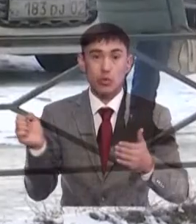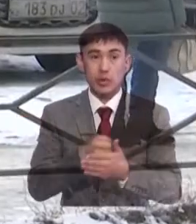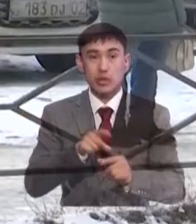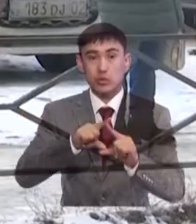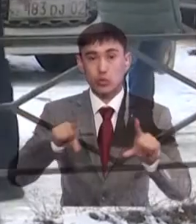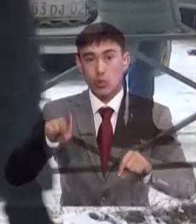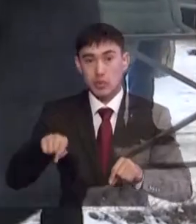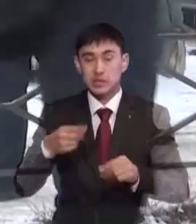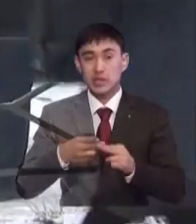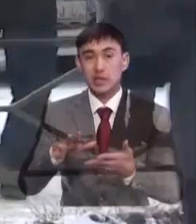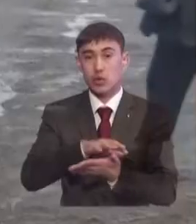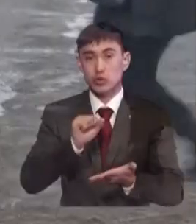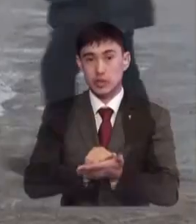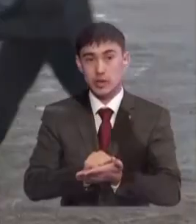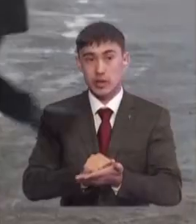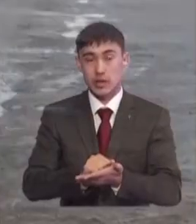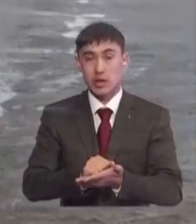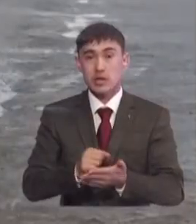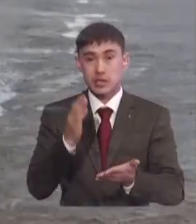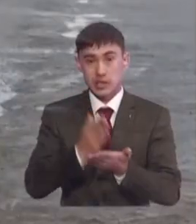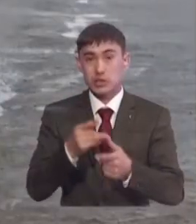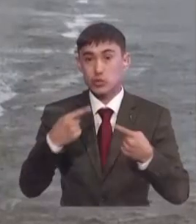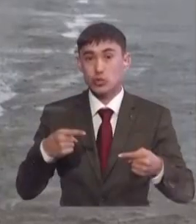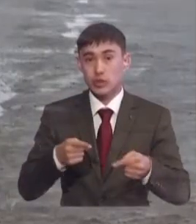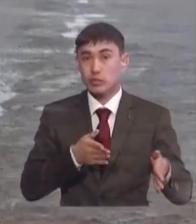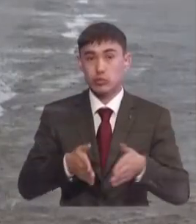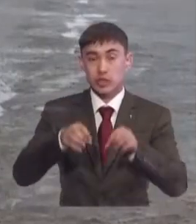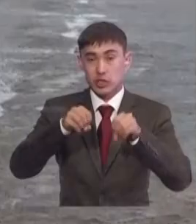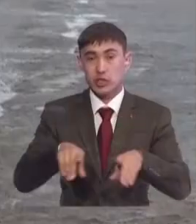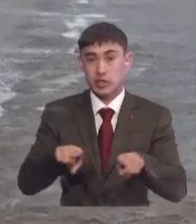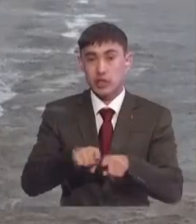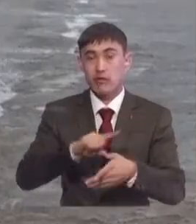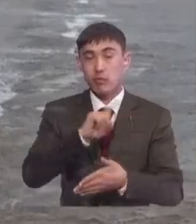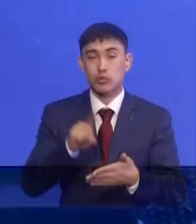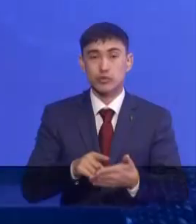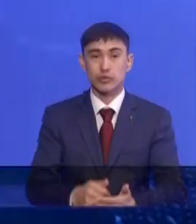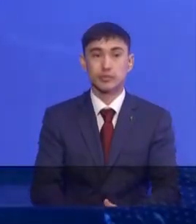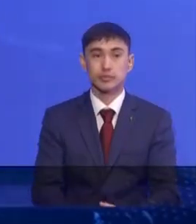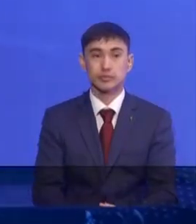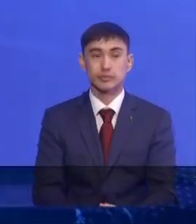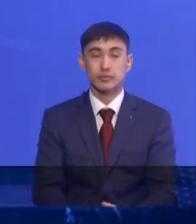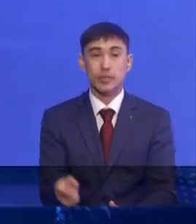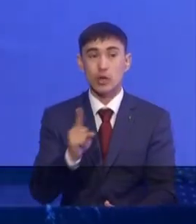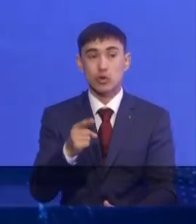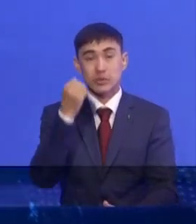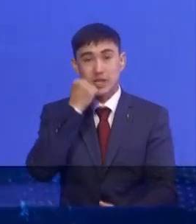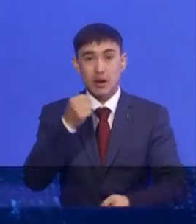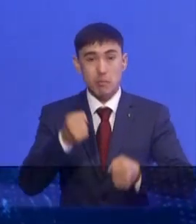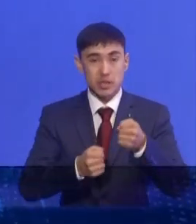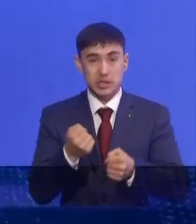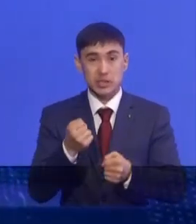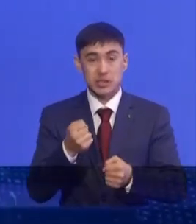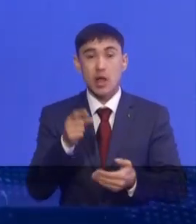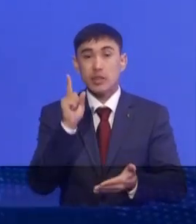автомобильные номера за это нарушение. Как оказалось, есть и другие пути решения подобных вопросов. Что до старых машин, да,